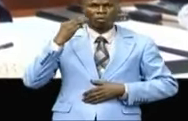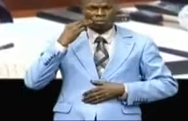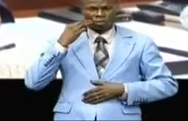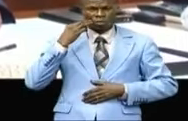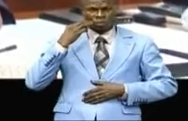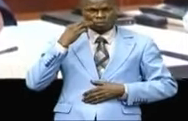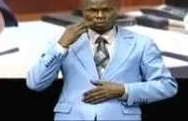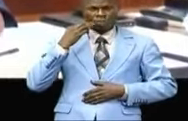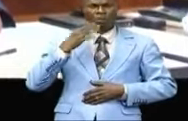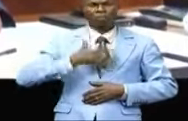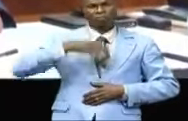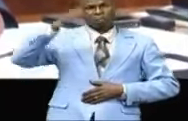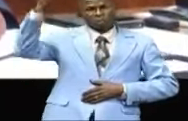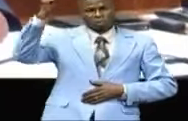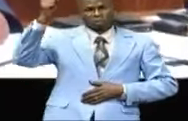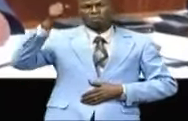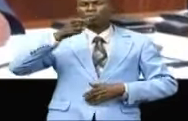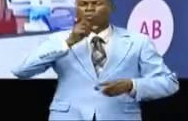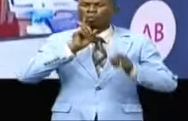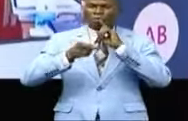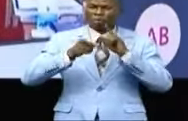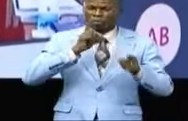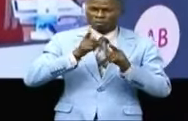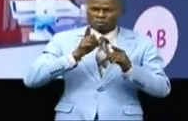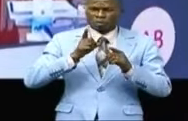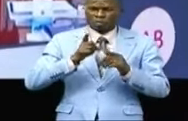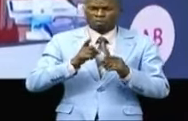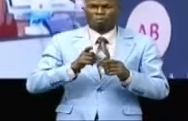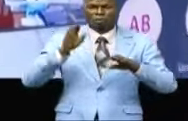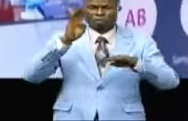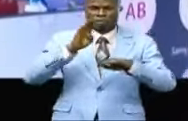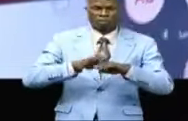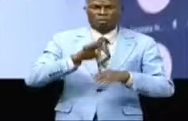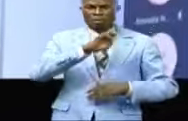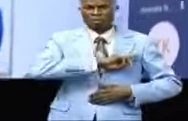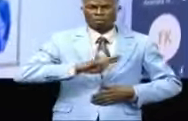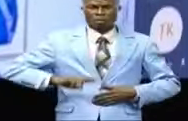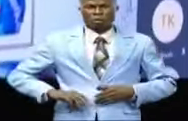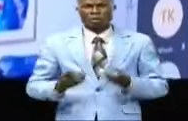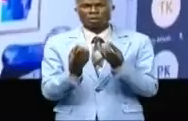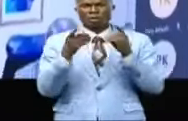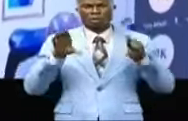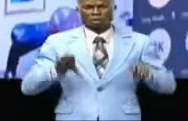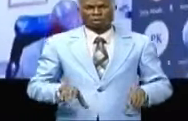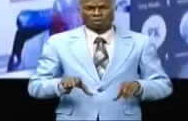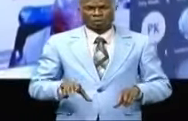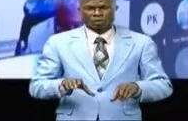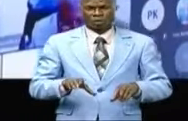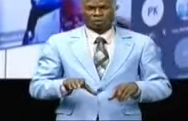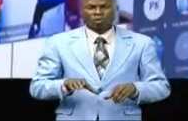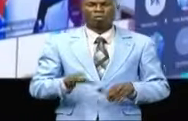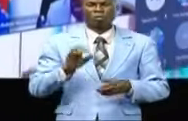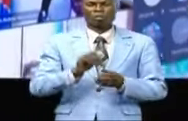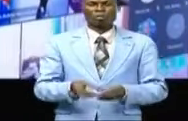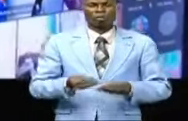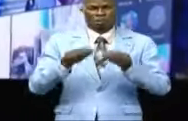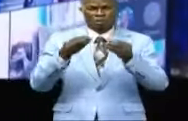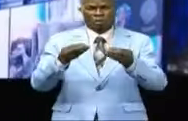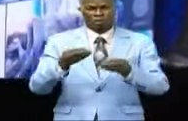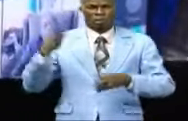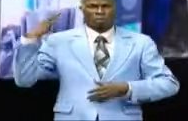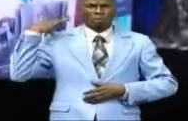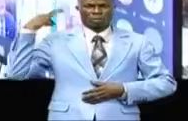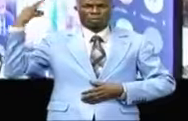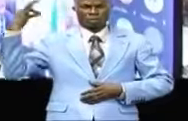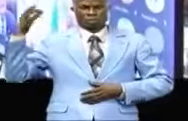d'une autre victoire diplomatique, celle qui a vu la République démocratique du Congo être endossée comme candidate de